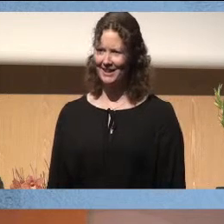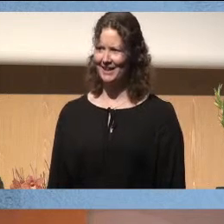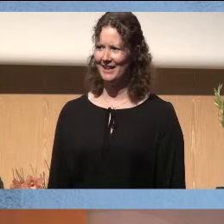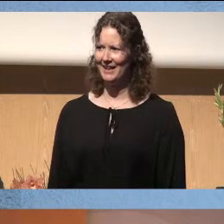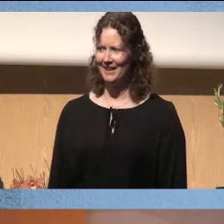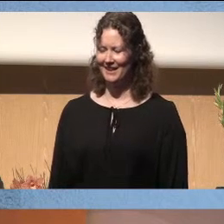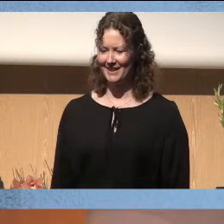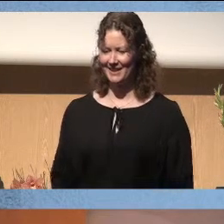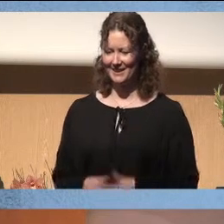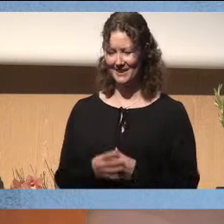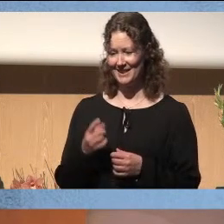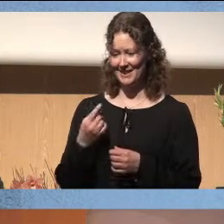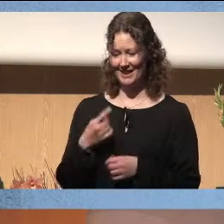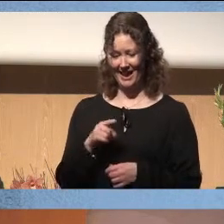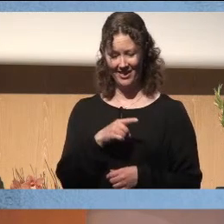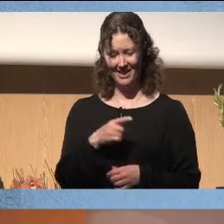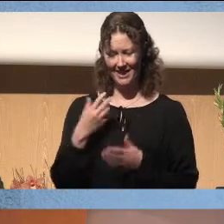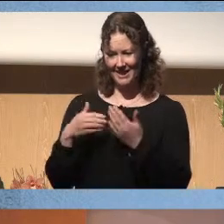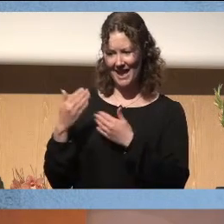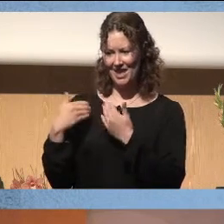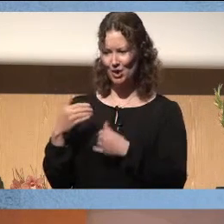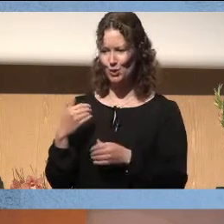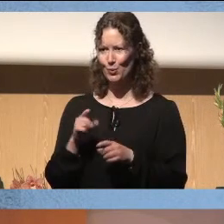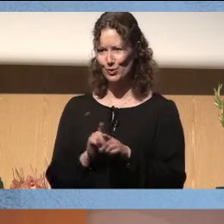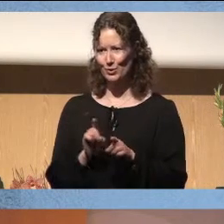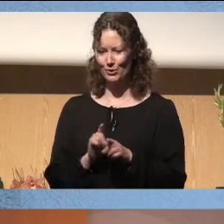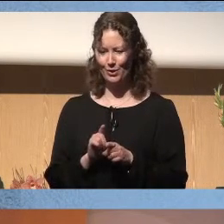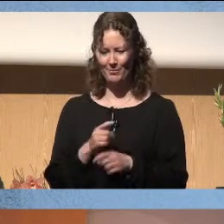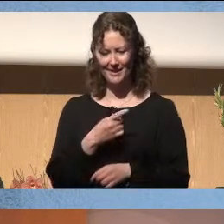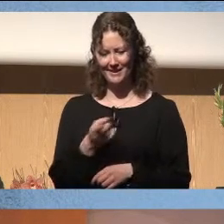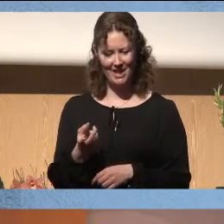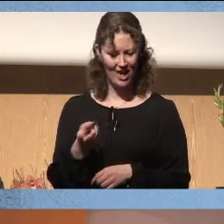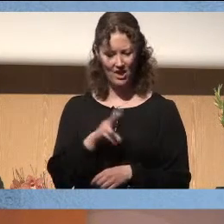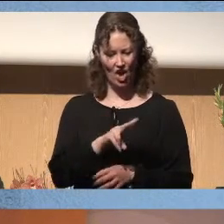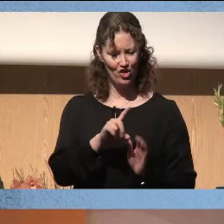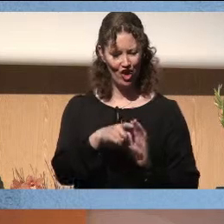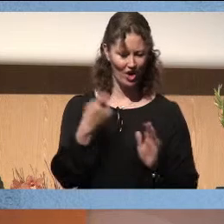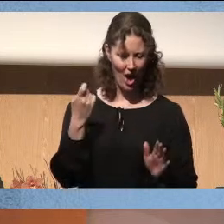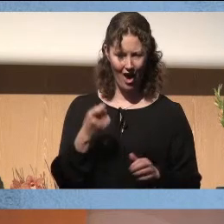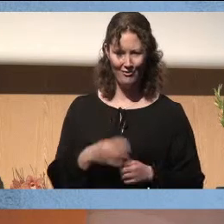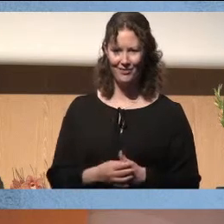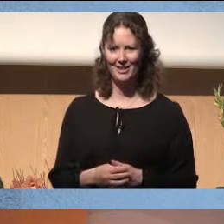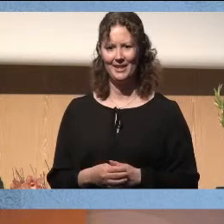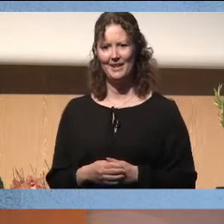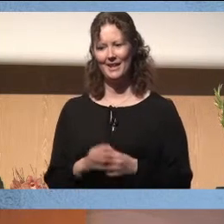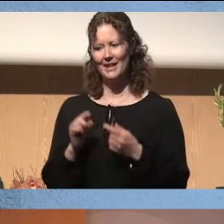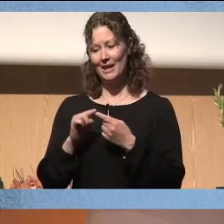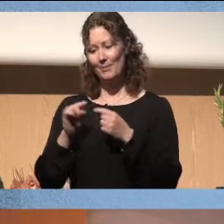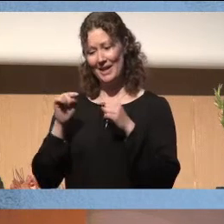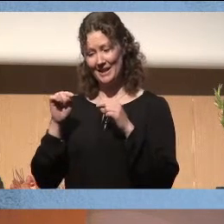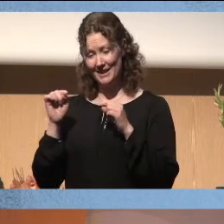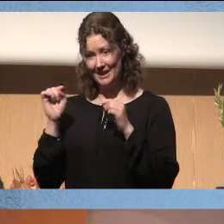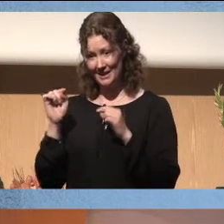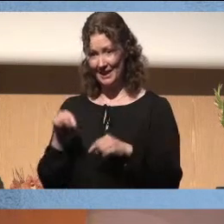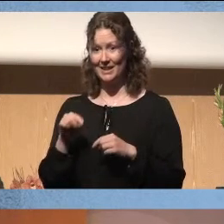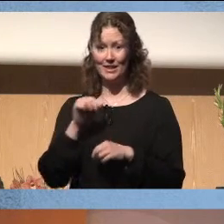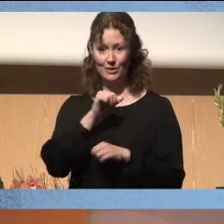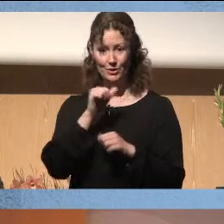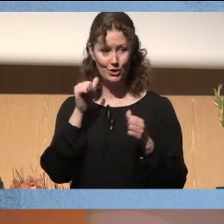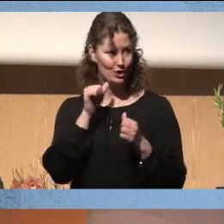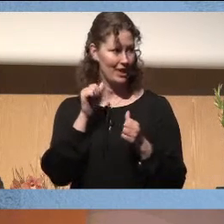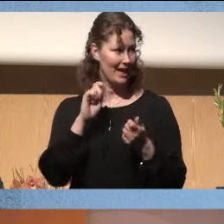Til en generasjon som har helt andre krav. Men dette er den største